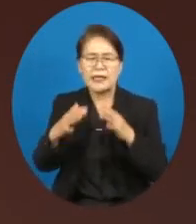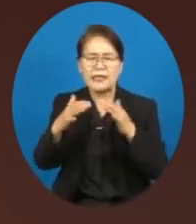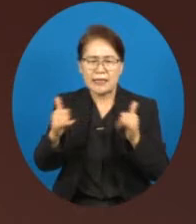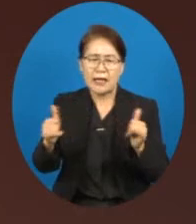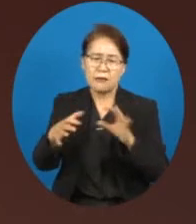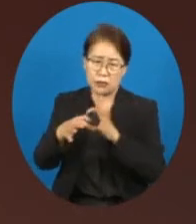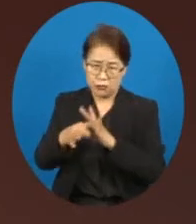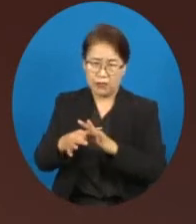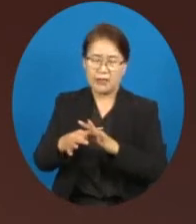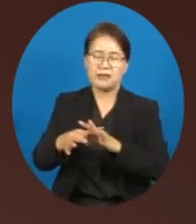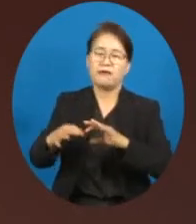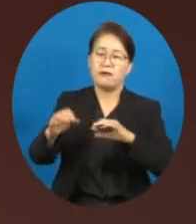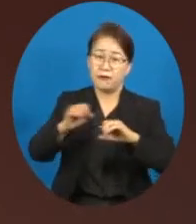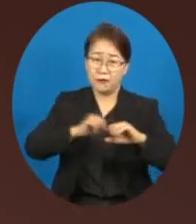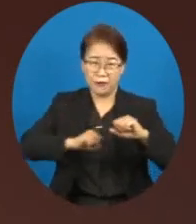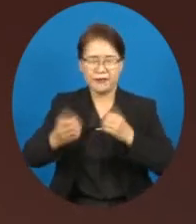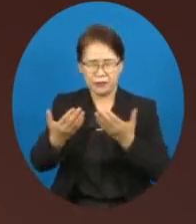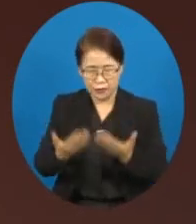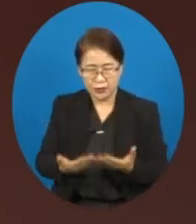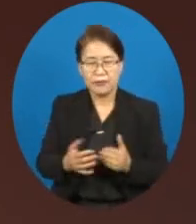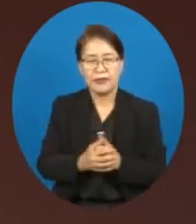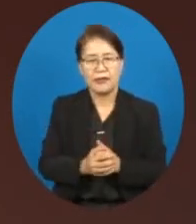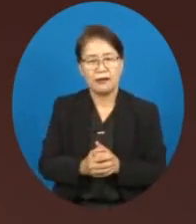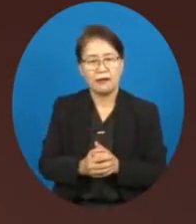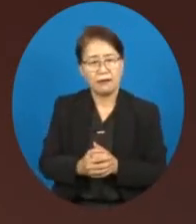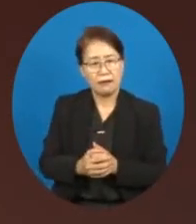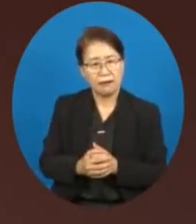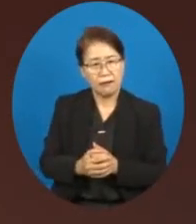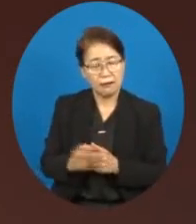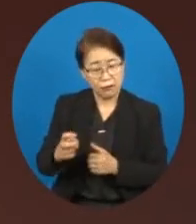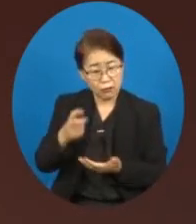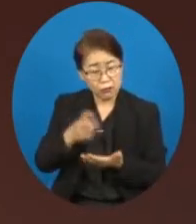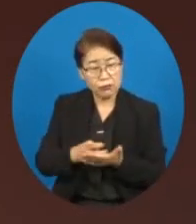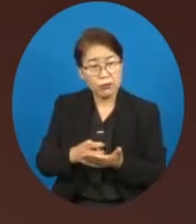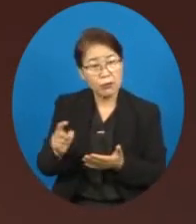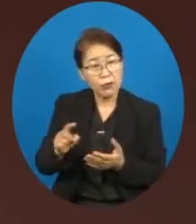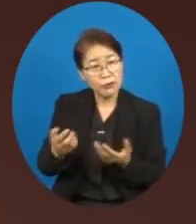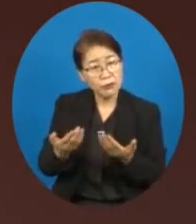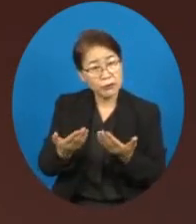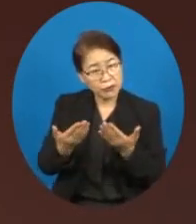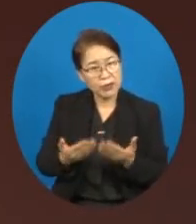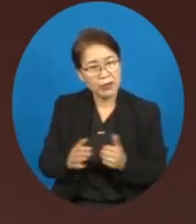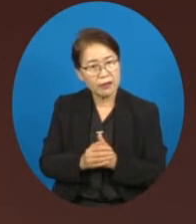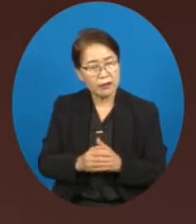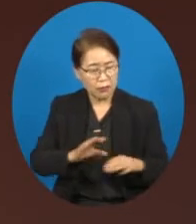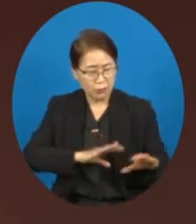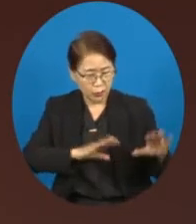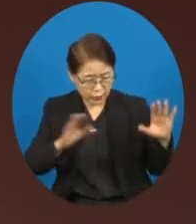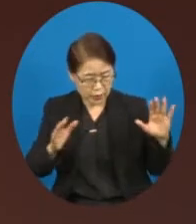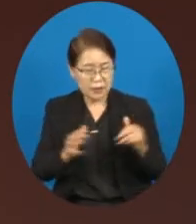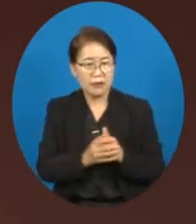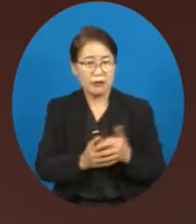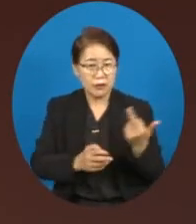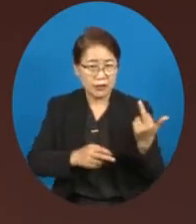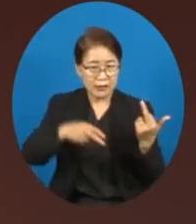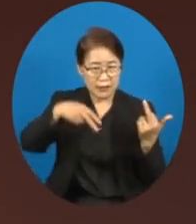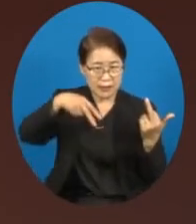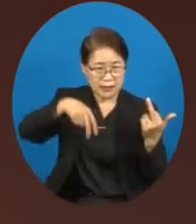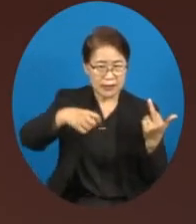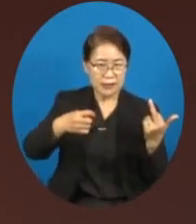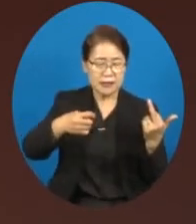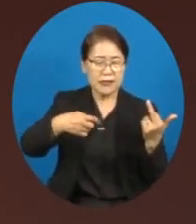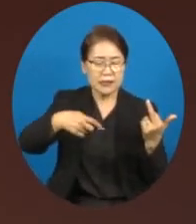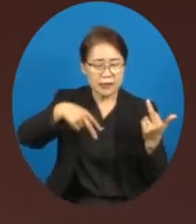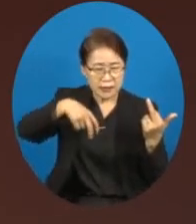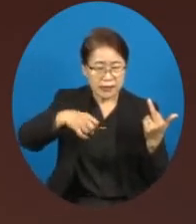사람을 통하여 주셨습니다. 하나님이 어떻게 율법을 주셨나요? 하나님이 모세를 시내산으로 부르셨어요.